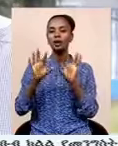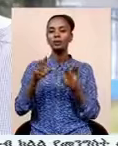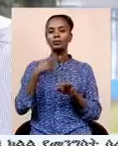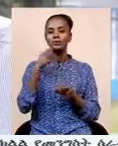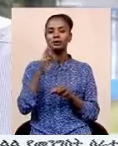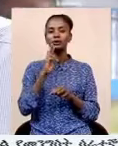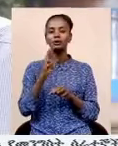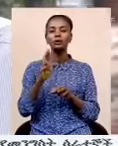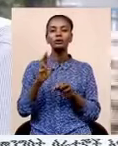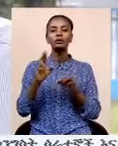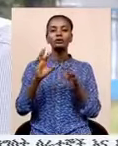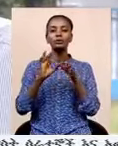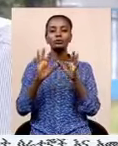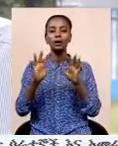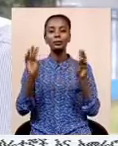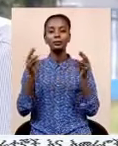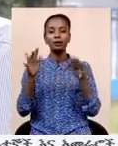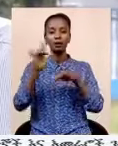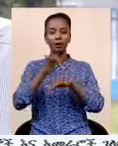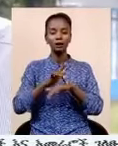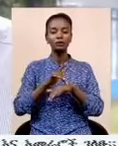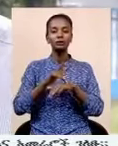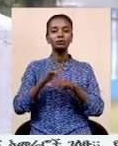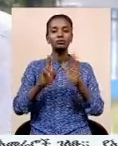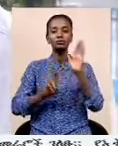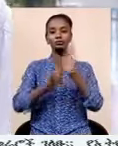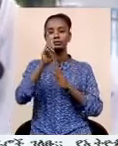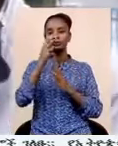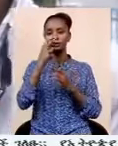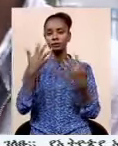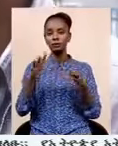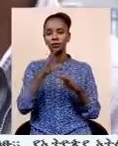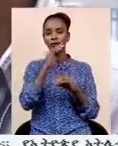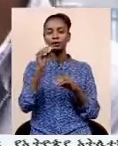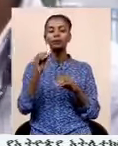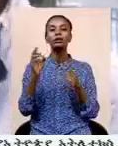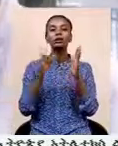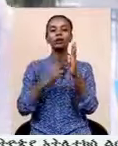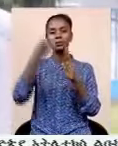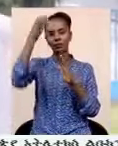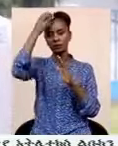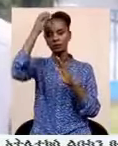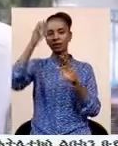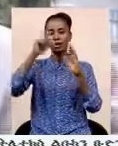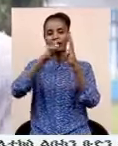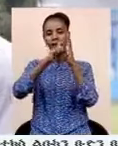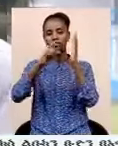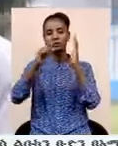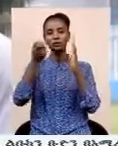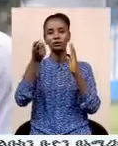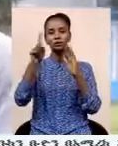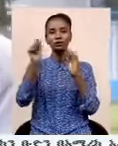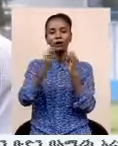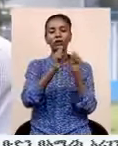ናቸው። በሶሻል ሚዲያ ላይ የተለቀቀውን አይቻለሁና እንደውም ከህገ መንግስቱ አንቀጽ 11 ጋር በማያያዝ